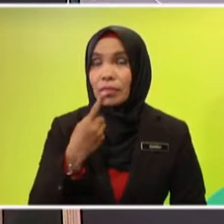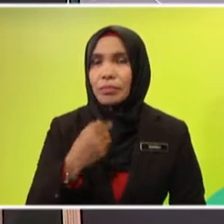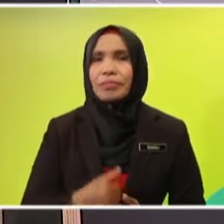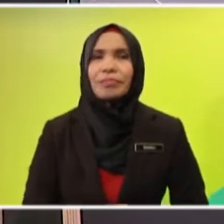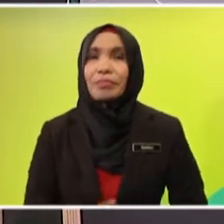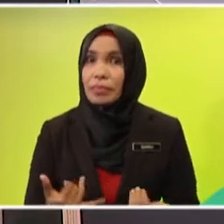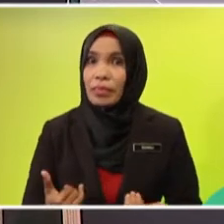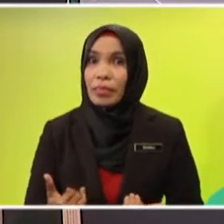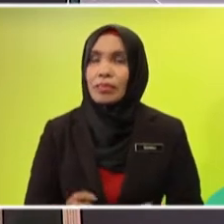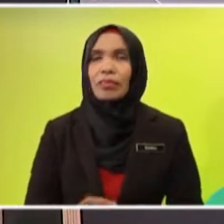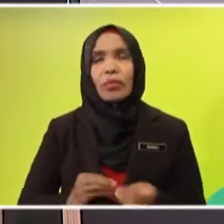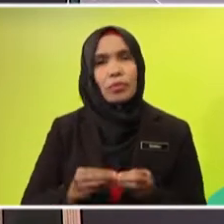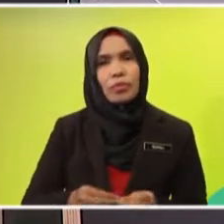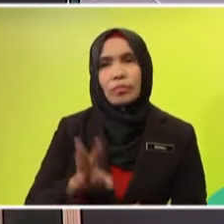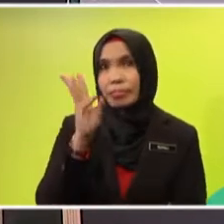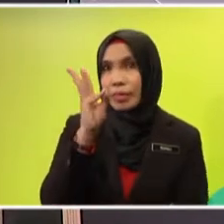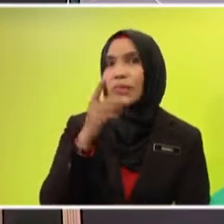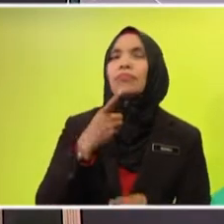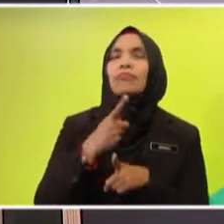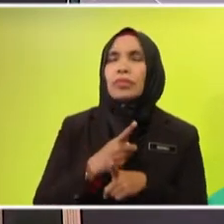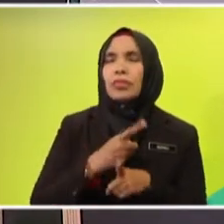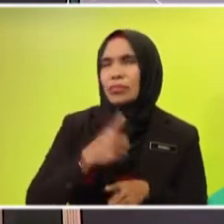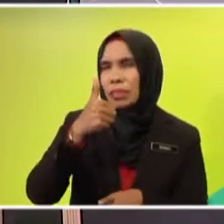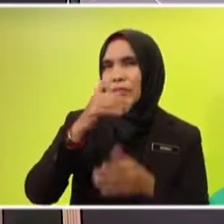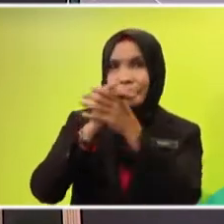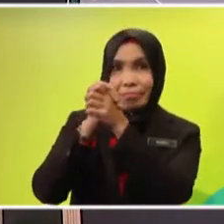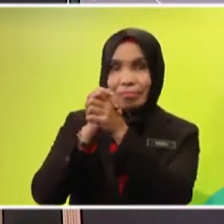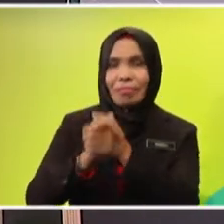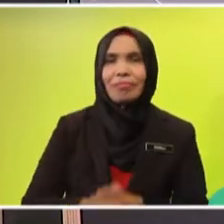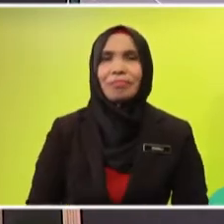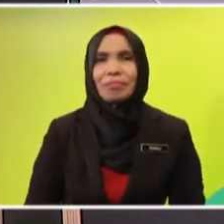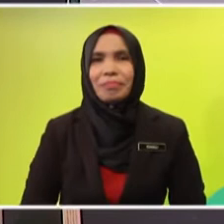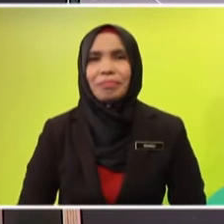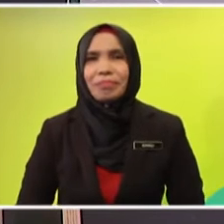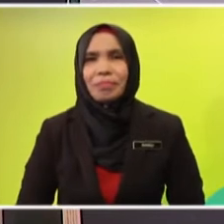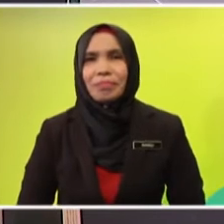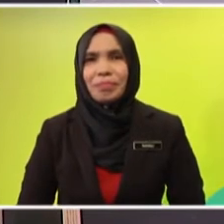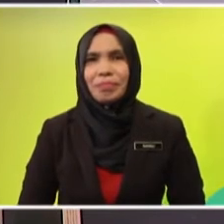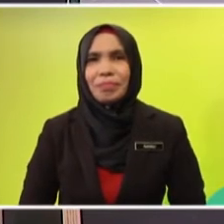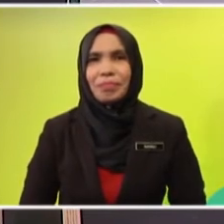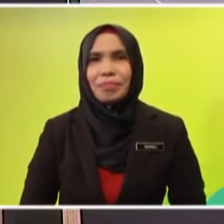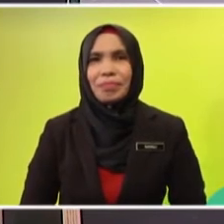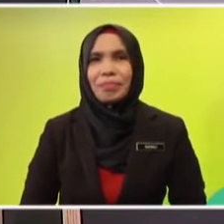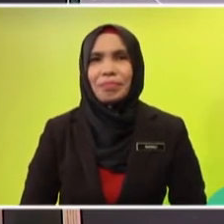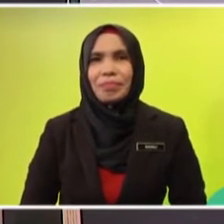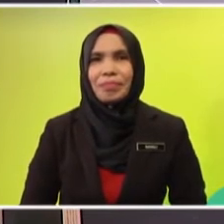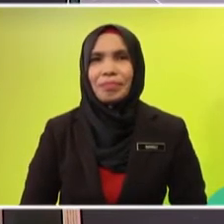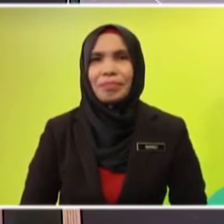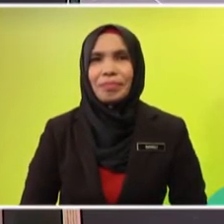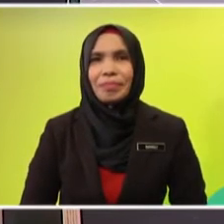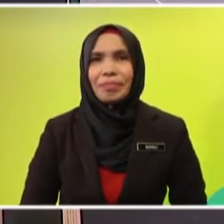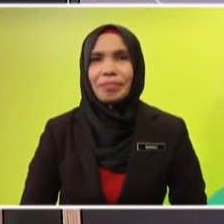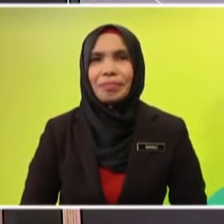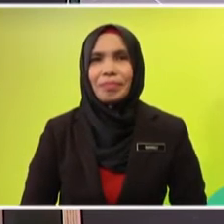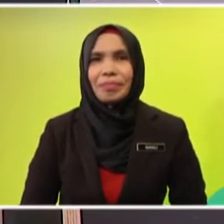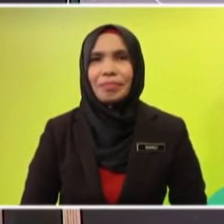numbur 6 baik betul bagus Tania dan sterusnya Cikgu Tunjukkan nombor telefon